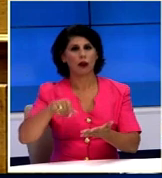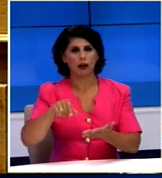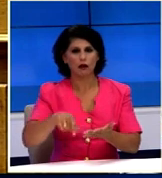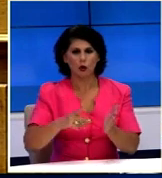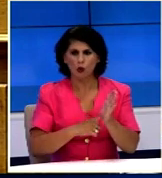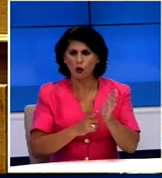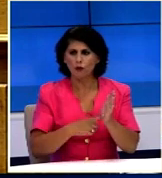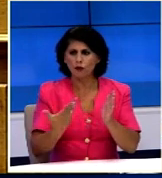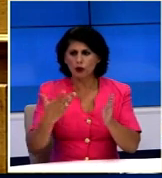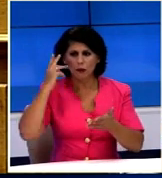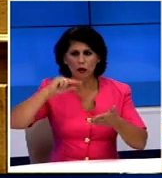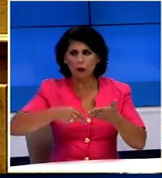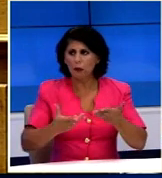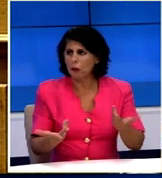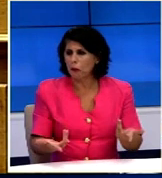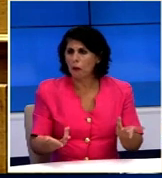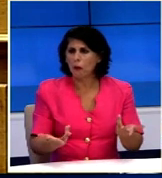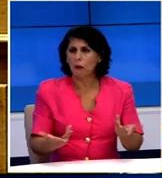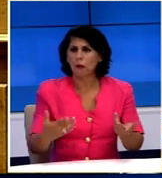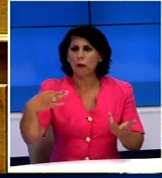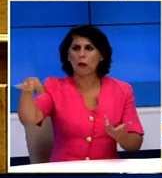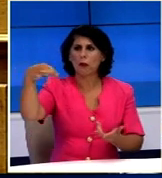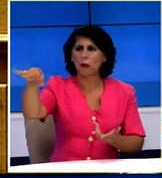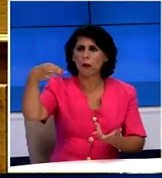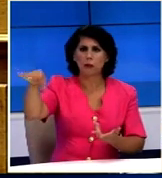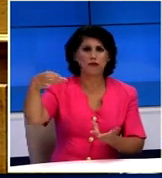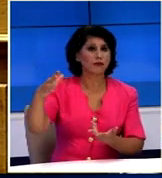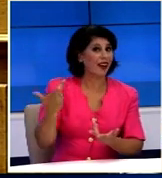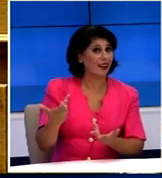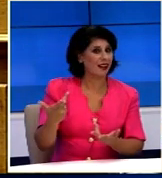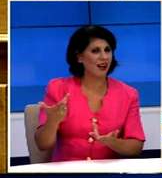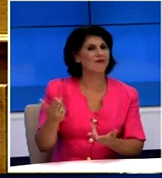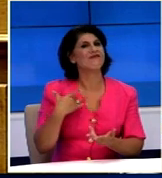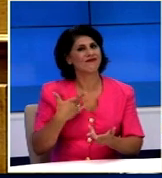νομικά μνημόνιο, το οποίο όμως παραβιάζει κατάφορα το διεθνές δίκαιο